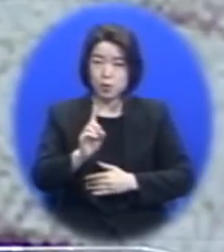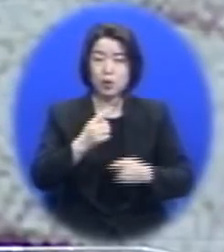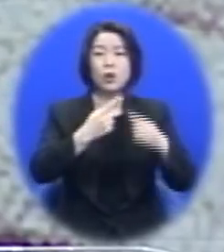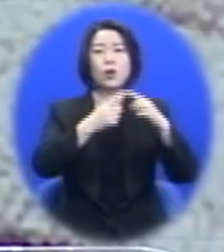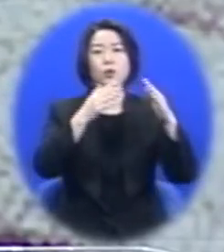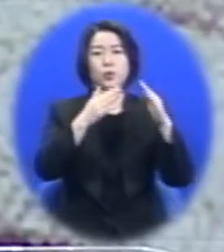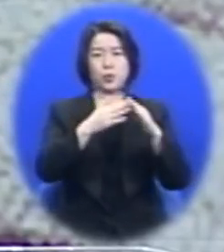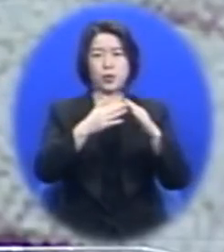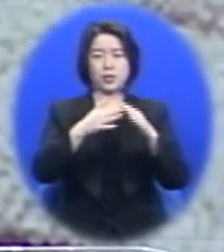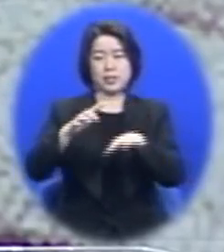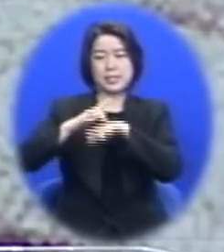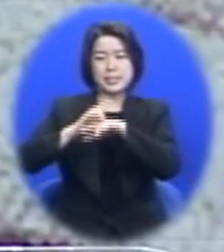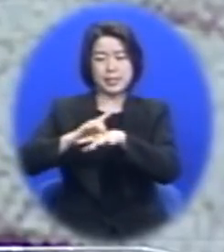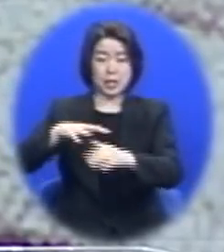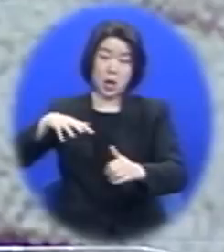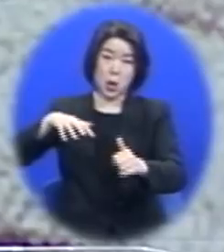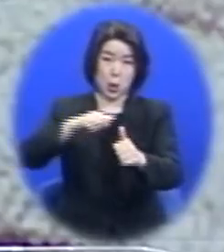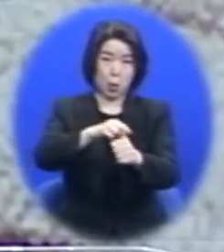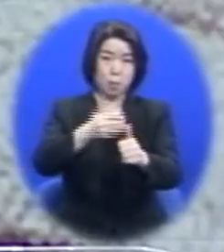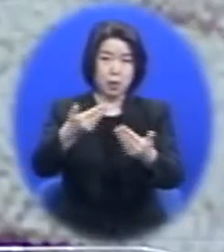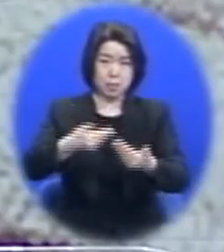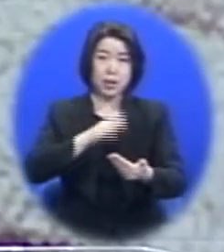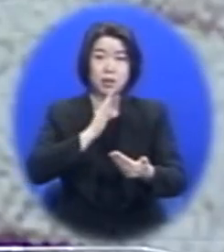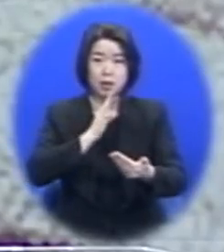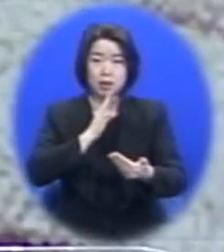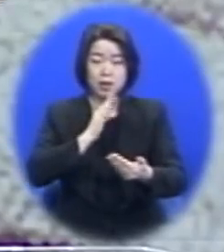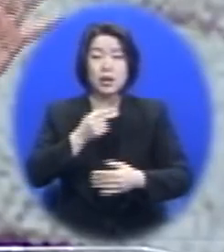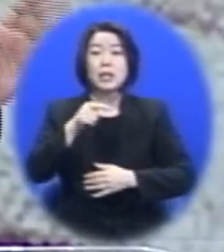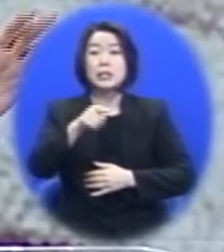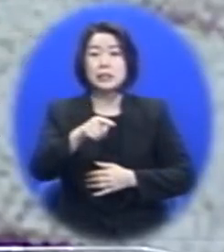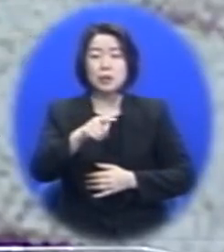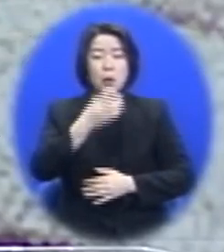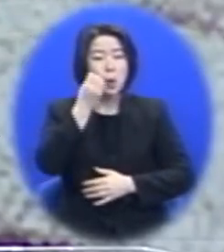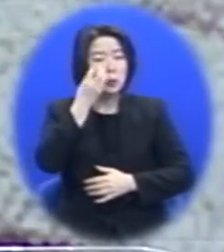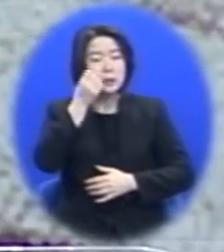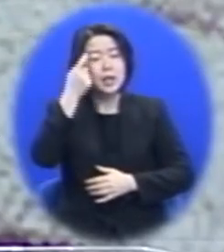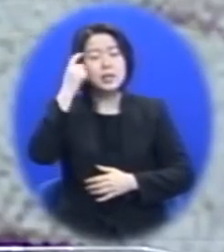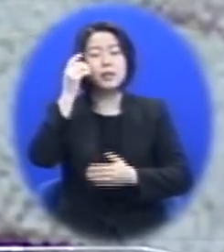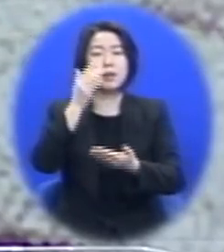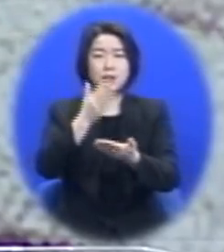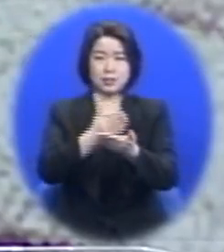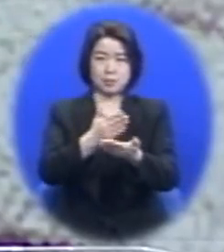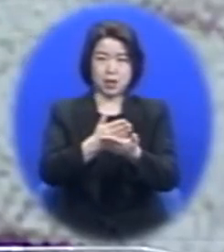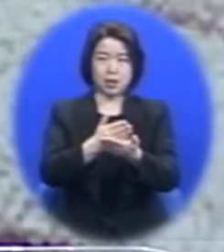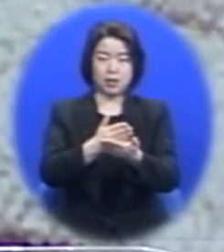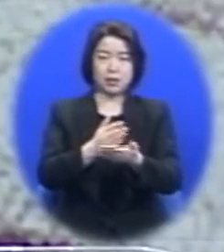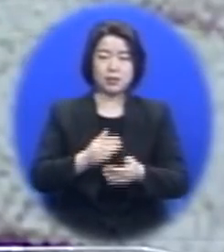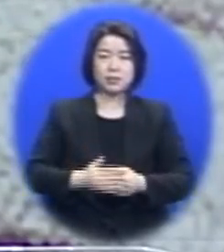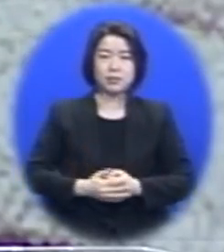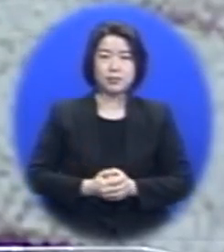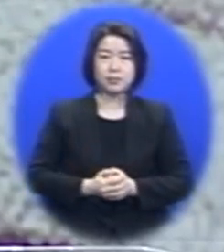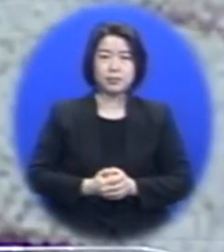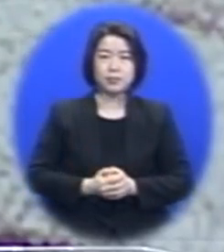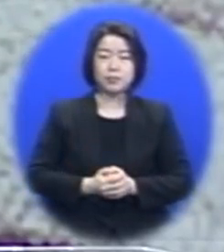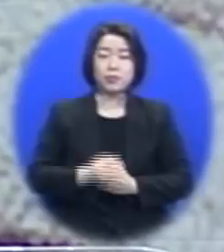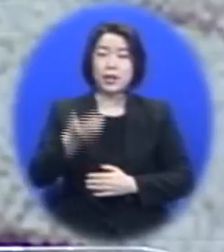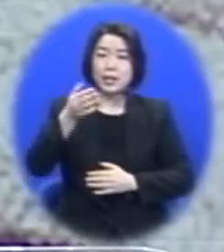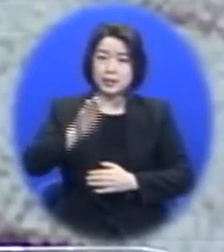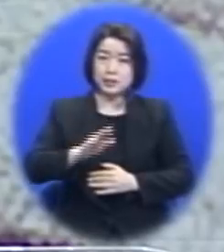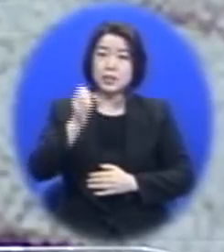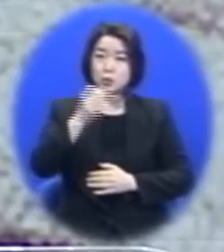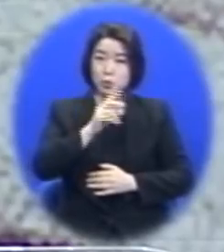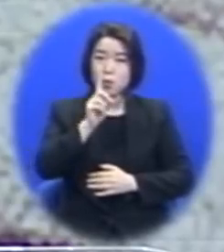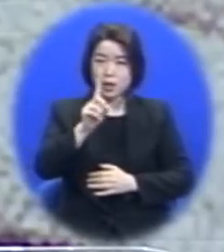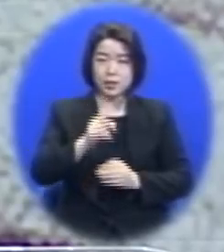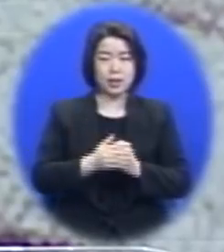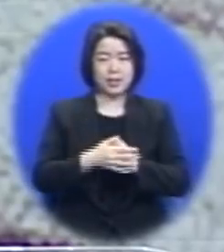사탄의 공격을 받을 것이라 그러니 그걸 이상하게 생각하지 말라 요 그러나 또 하나